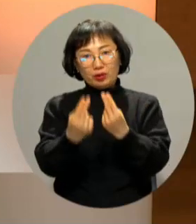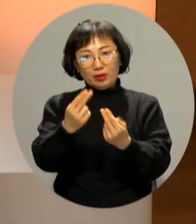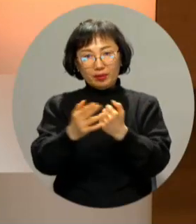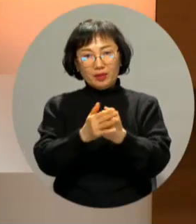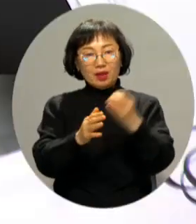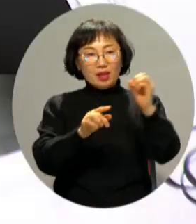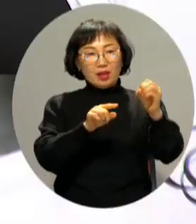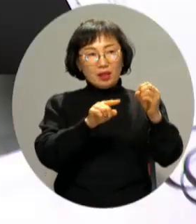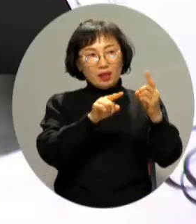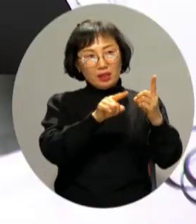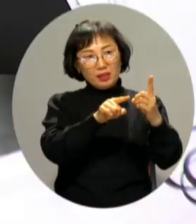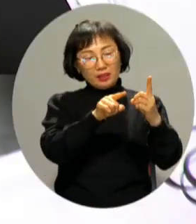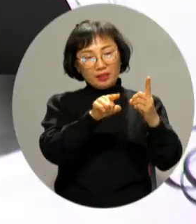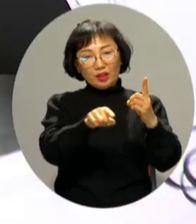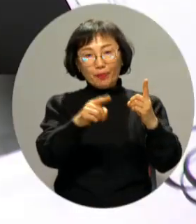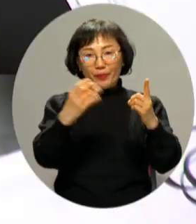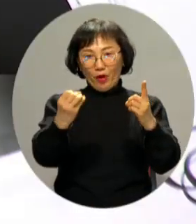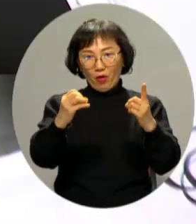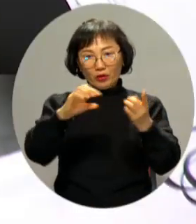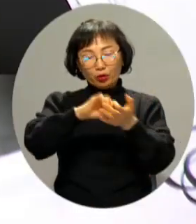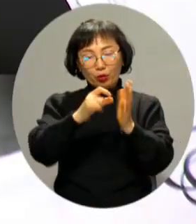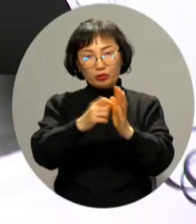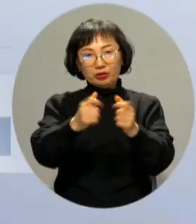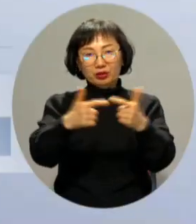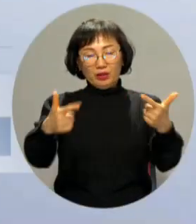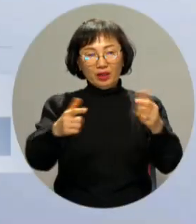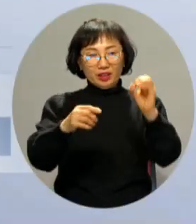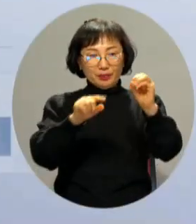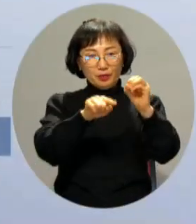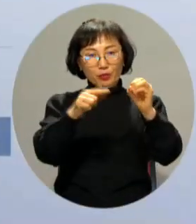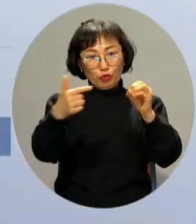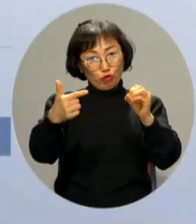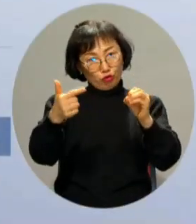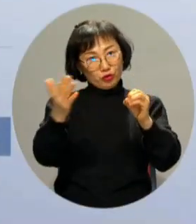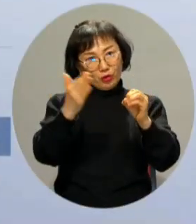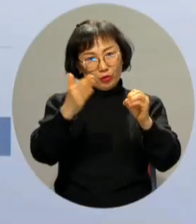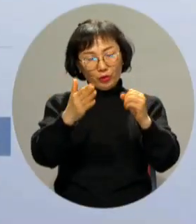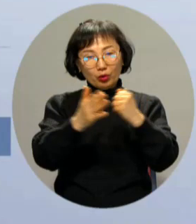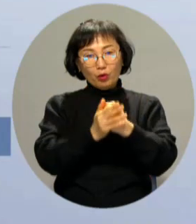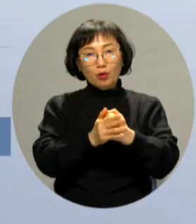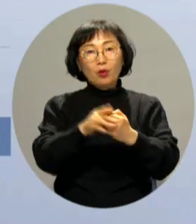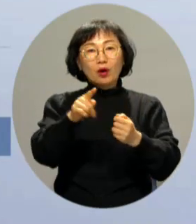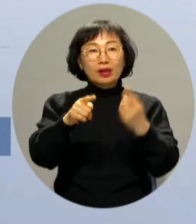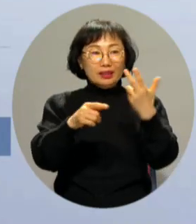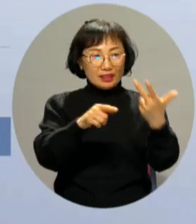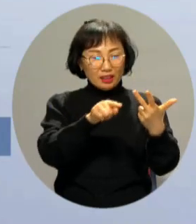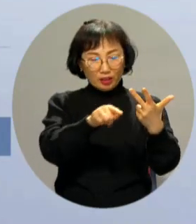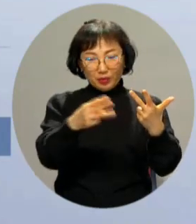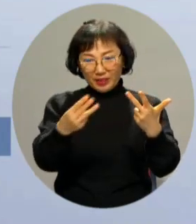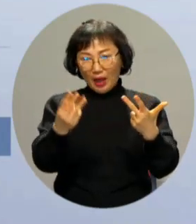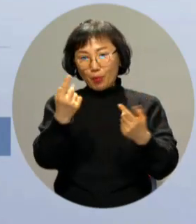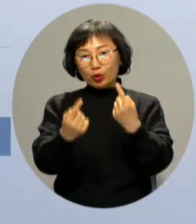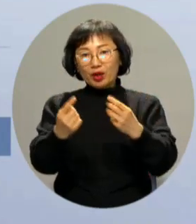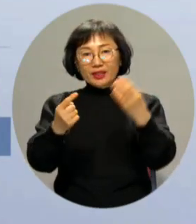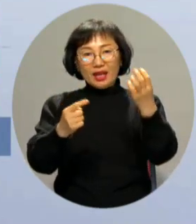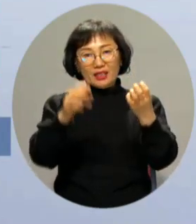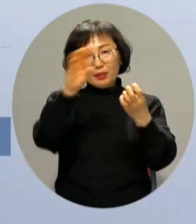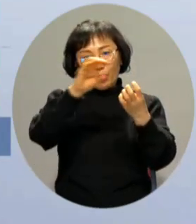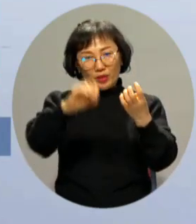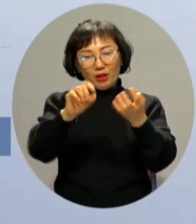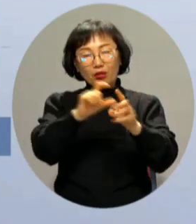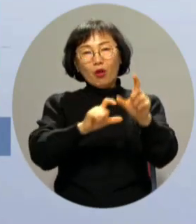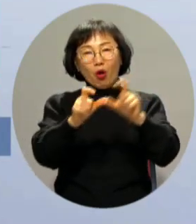1.6명 늘어나 10.1명을 기록했습니다 전국 평균인 7.3명보다 40% 가까이 높은